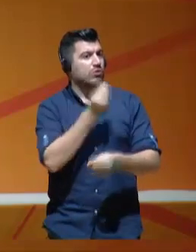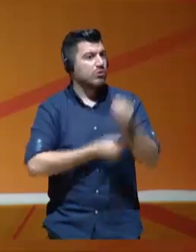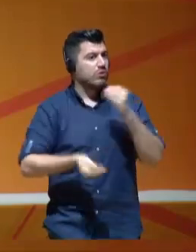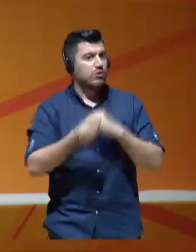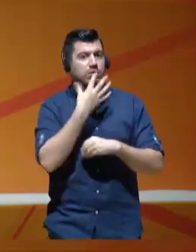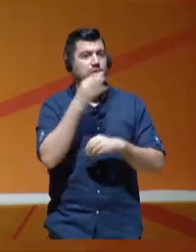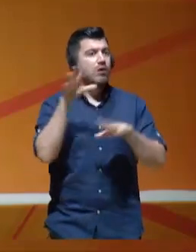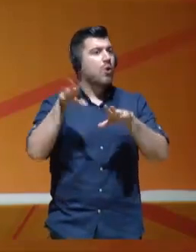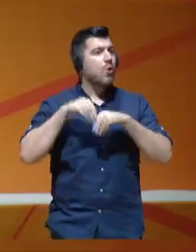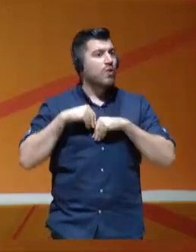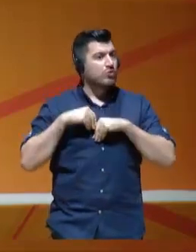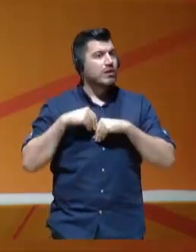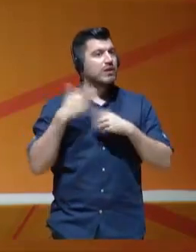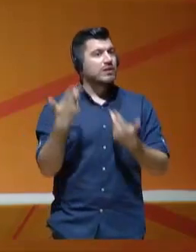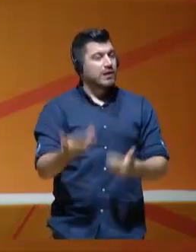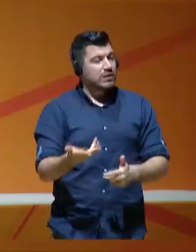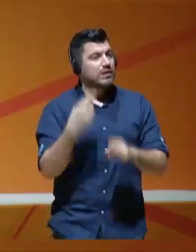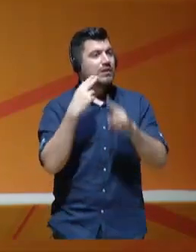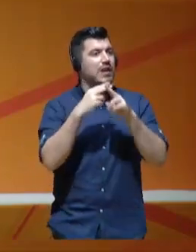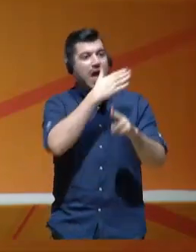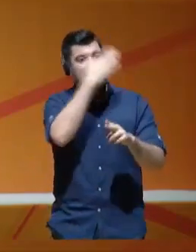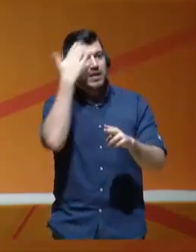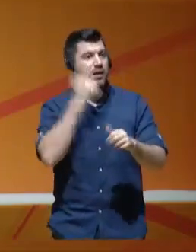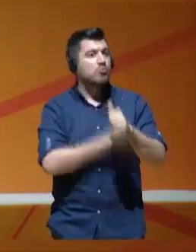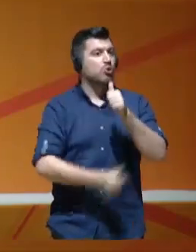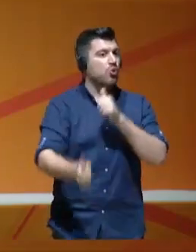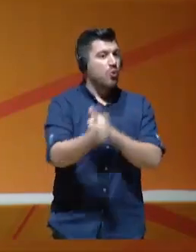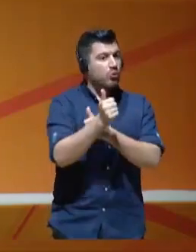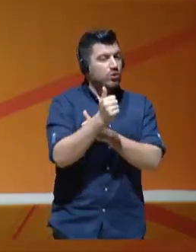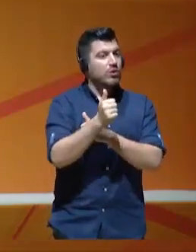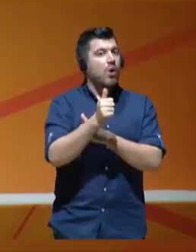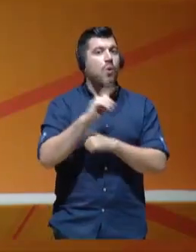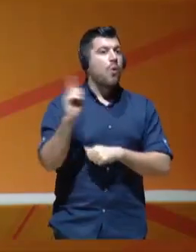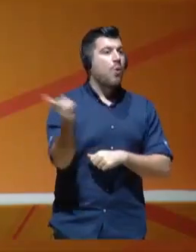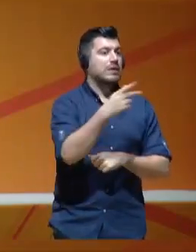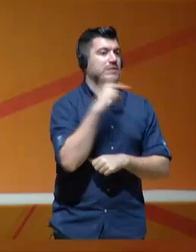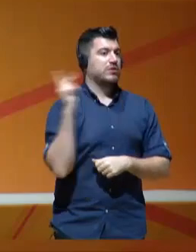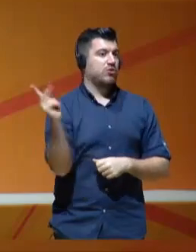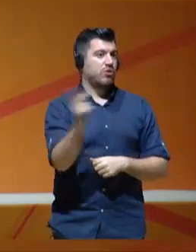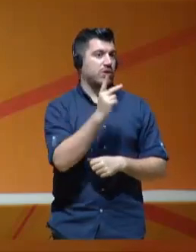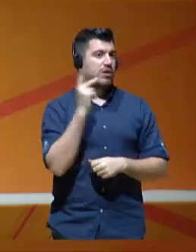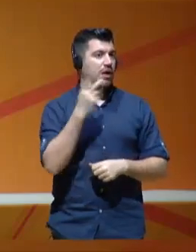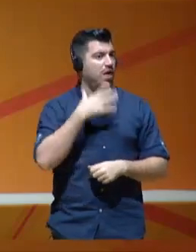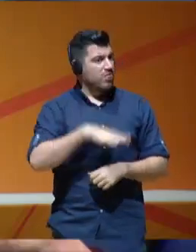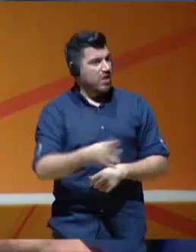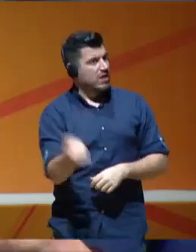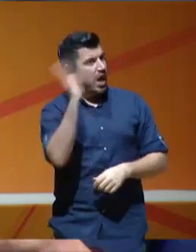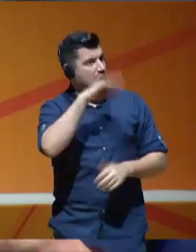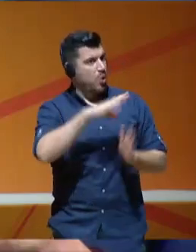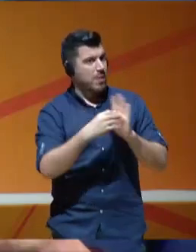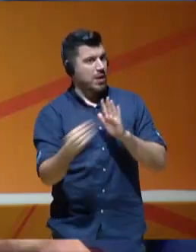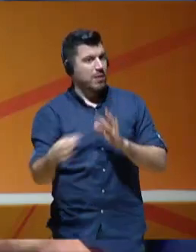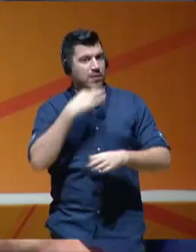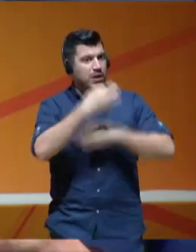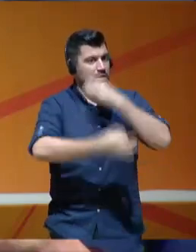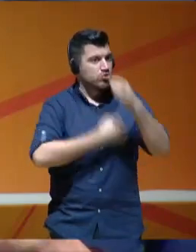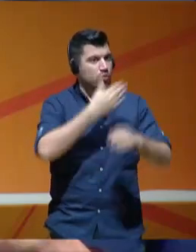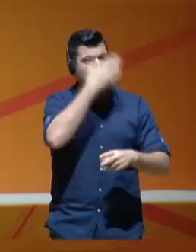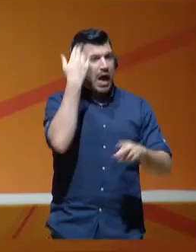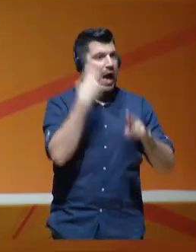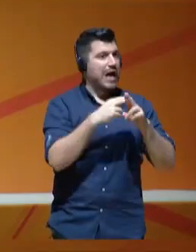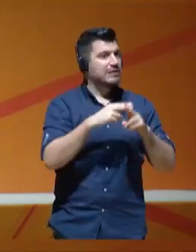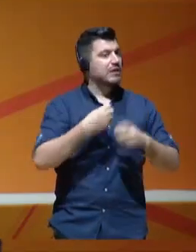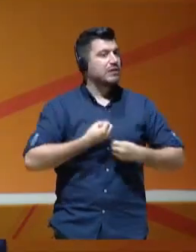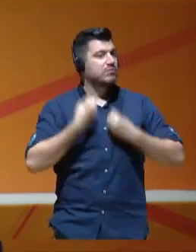δεχόμενες την αξιακή προτεραιότητα αξιών του κοινωνικού συνόλου. Θέλετε και άλλο παράδειγμα μετατροπής των αξιών σε